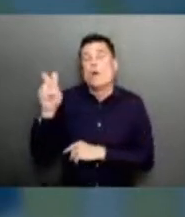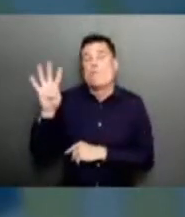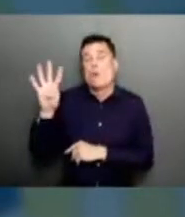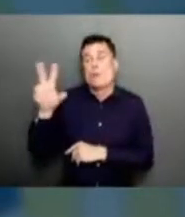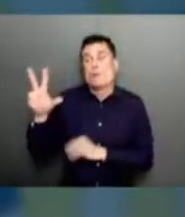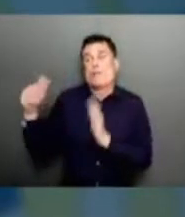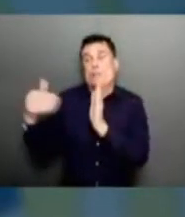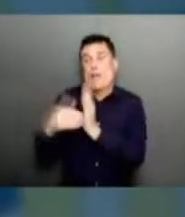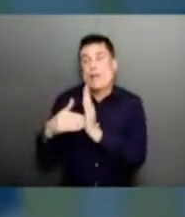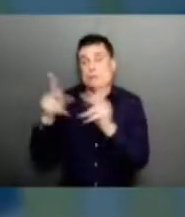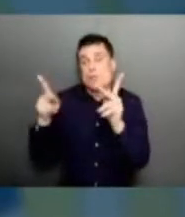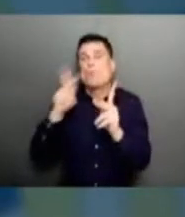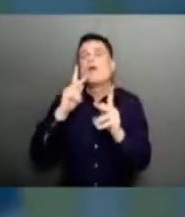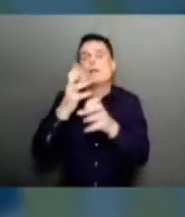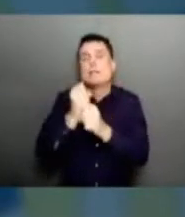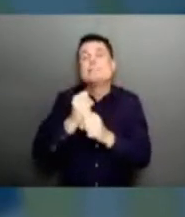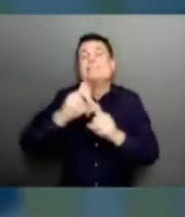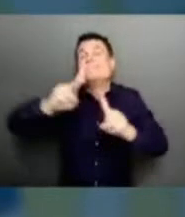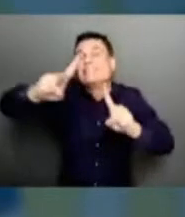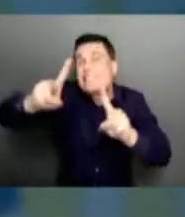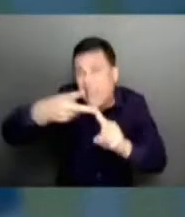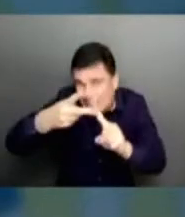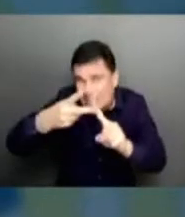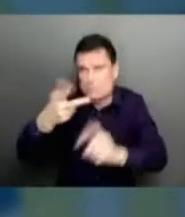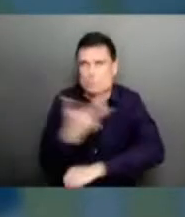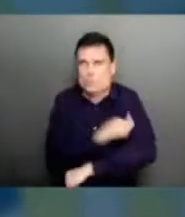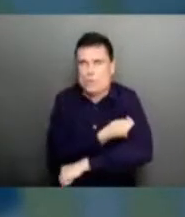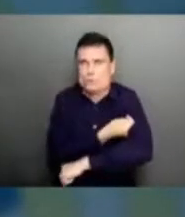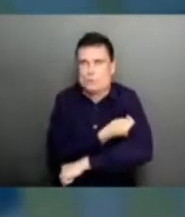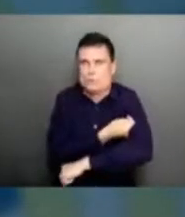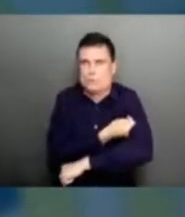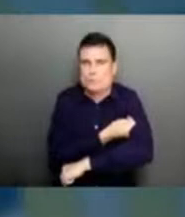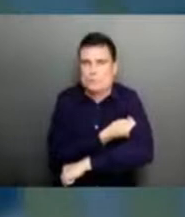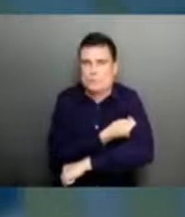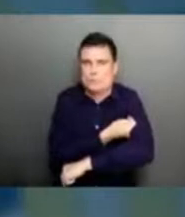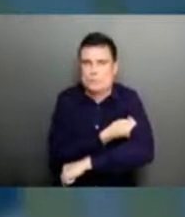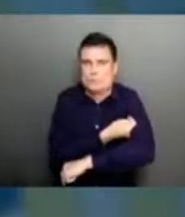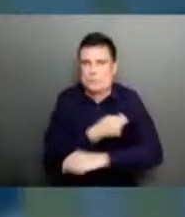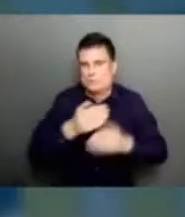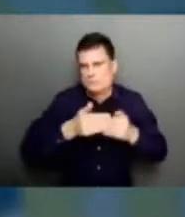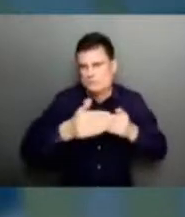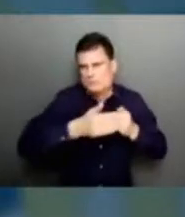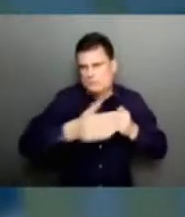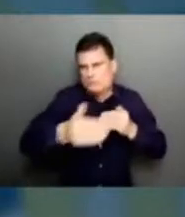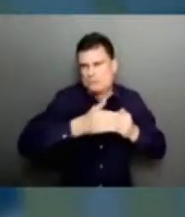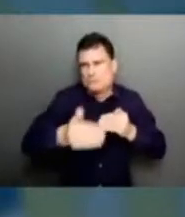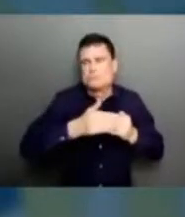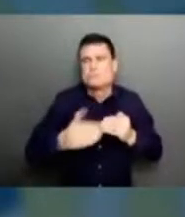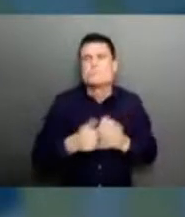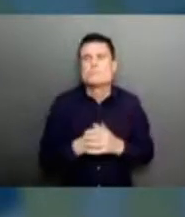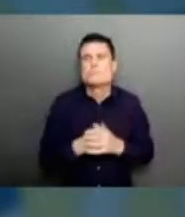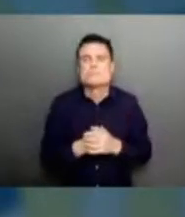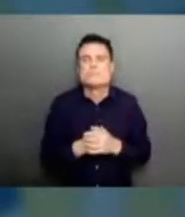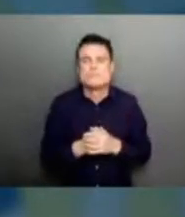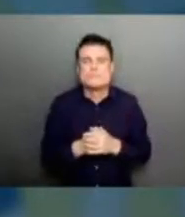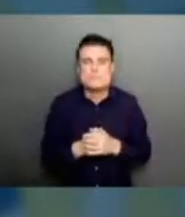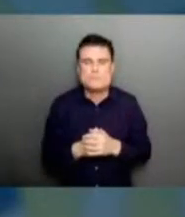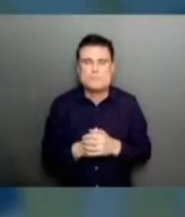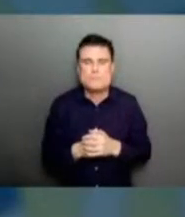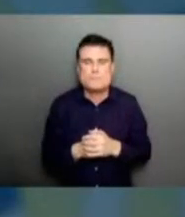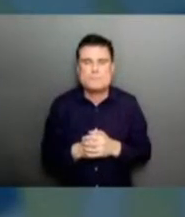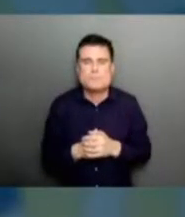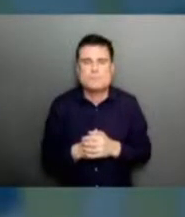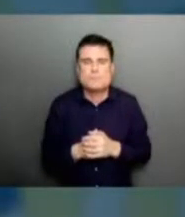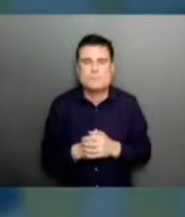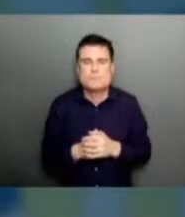的人 and to the 然 end 后 of 等等等 January. 等 So this is where we're focusing our 这 attention 个也是我 right 们 now. 重 And 最 that's 重 on 点之 residents 重我们 now 的 that